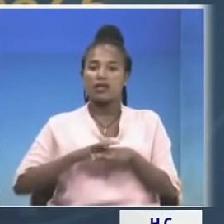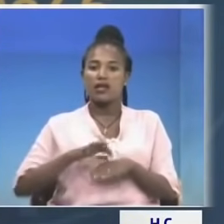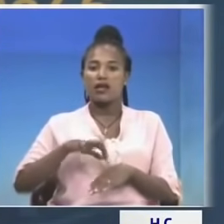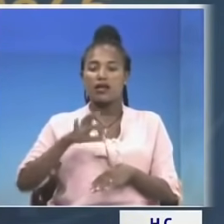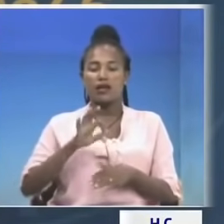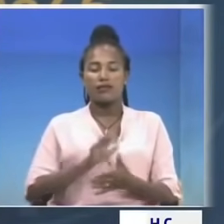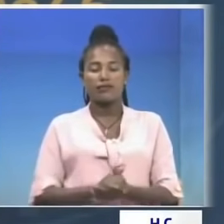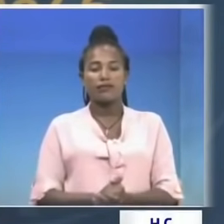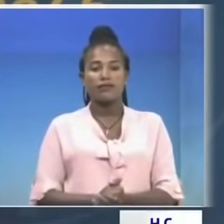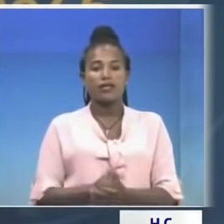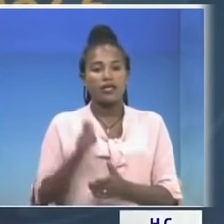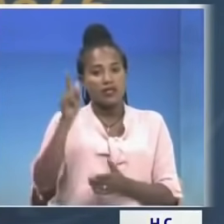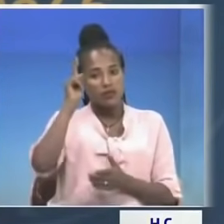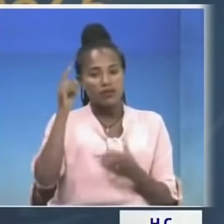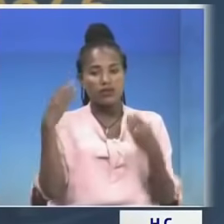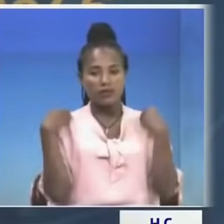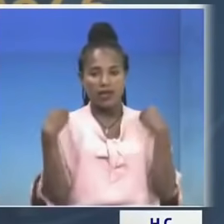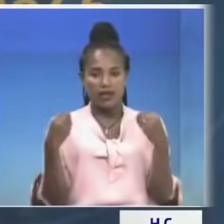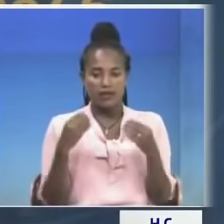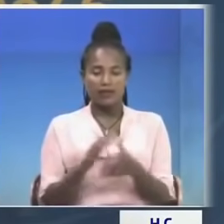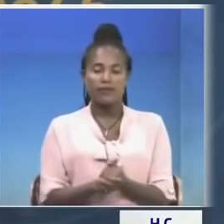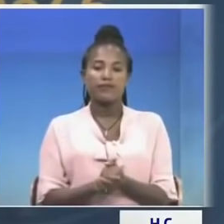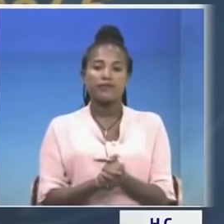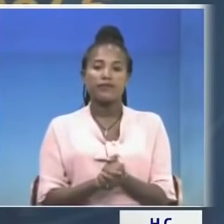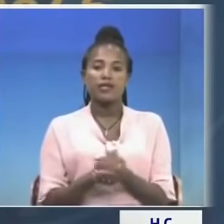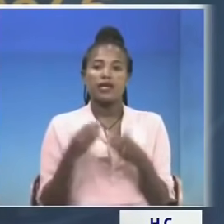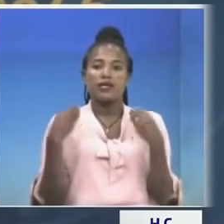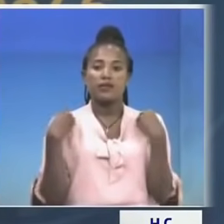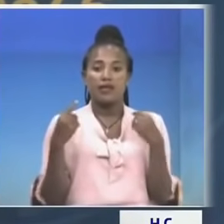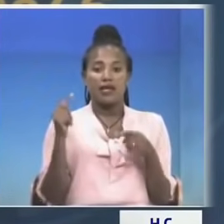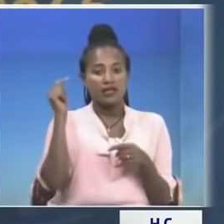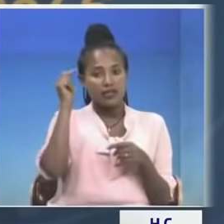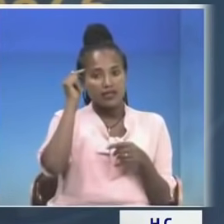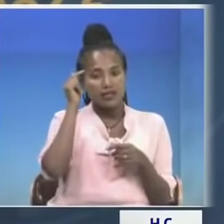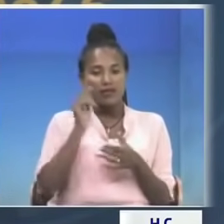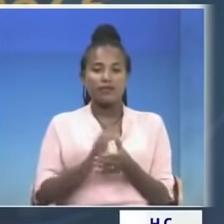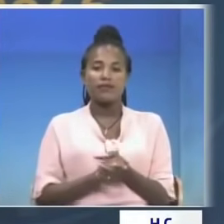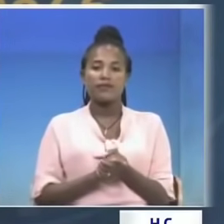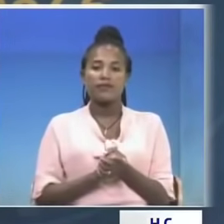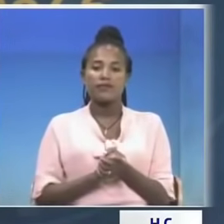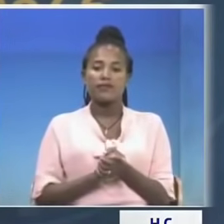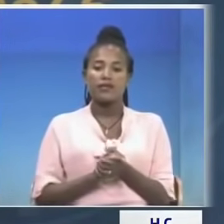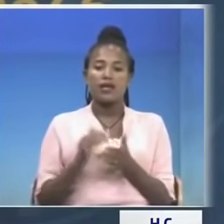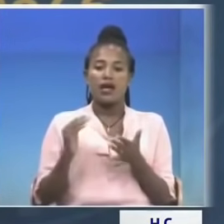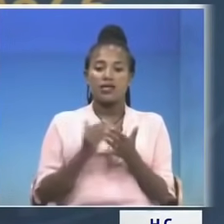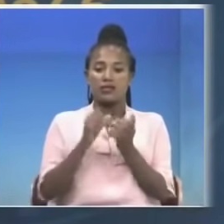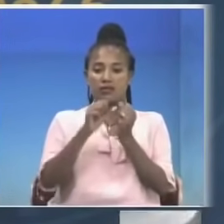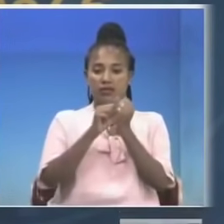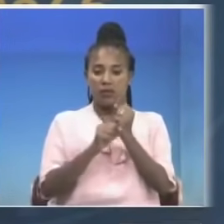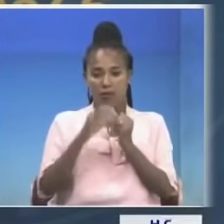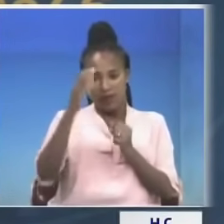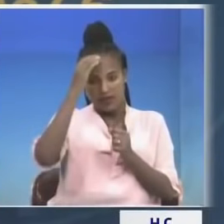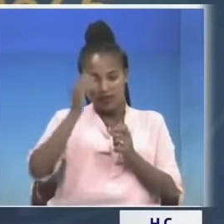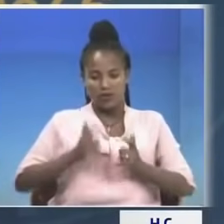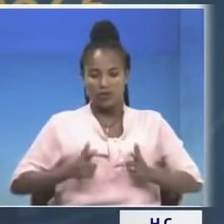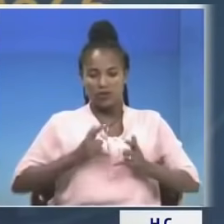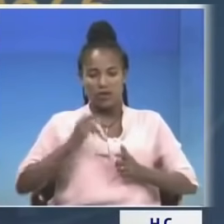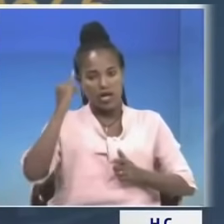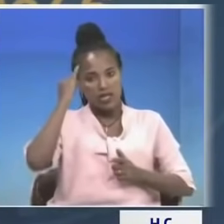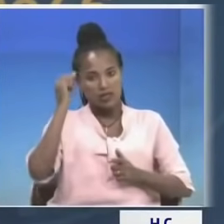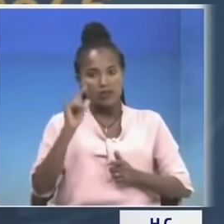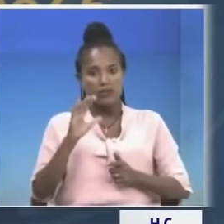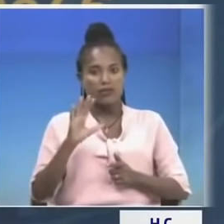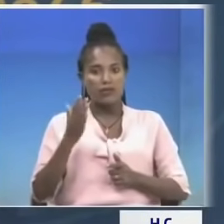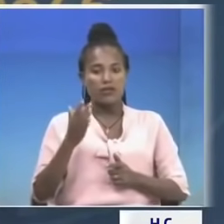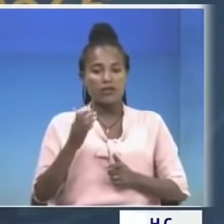ይገኛል። ንጉስ እንደምን ውለሃል? እንደምን ውለሃል ተሼ? ደህና ነኝ። እንግዲህ እስቲ አዲስ ለተመሰረተው መንግስት የነዋሪዎቹ አስተያየት ምን